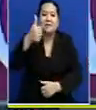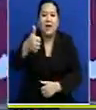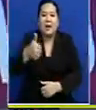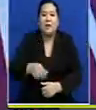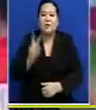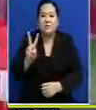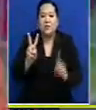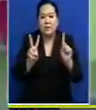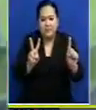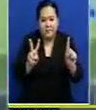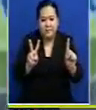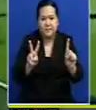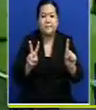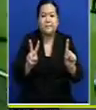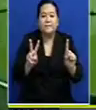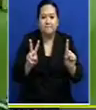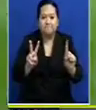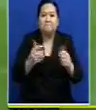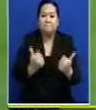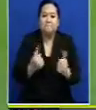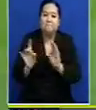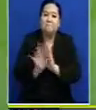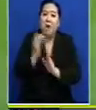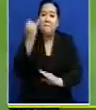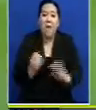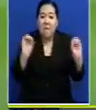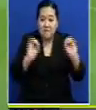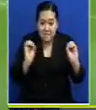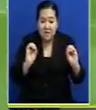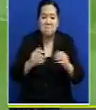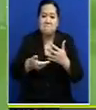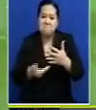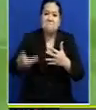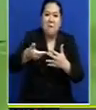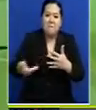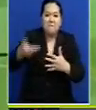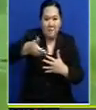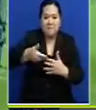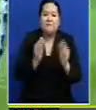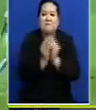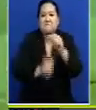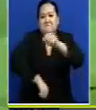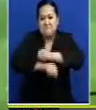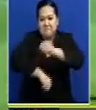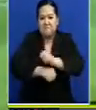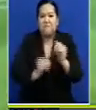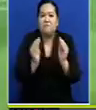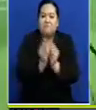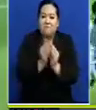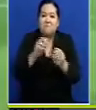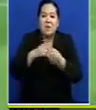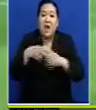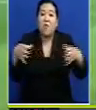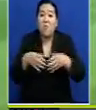า2-1ทำให้5นัดหลังสุดเนี่ยไม่แพ้ใครเลยจนขยับขึ้นมารั้งอันดับท็อป4ของตารางอีกทั้งยังไร้ปัญหาเรื่องของการ